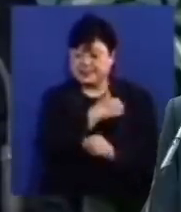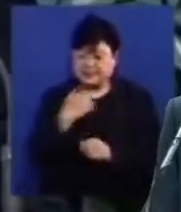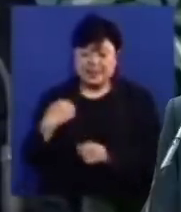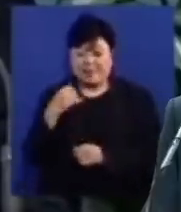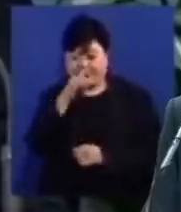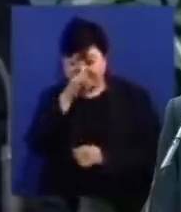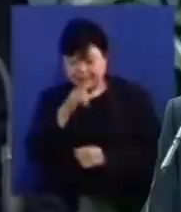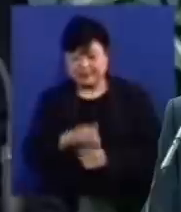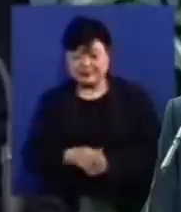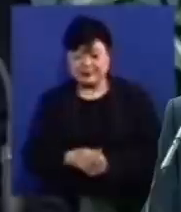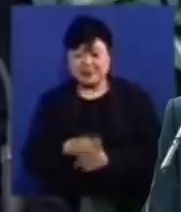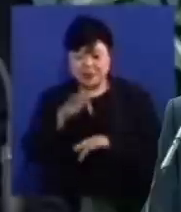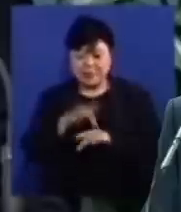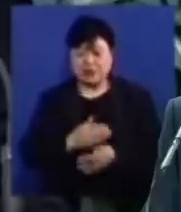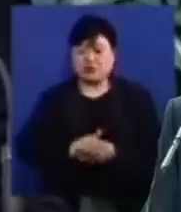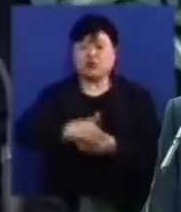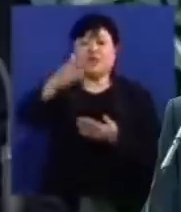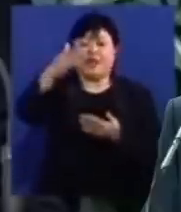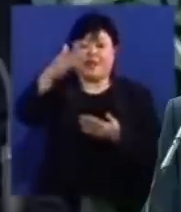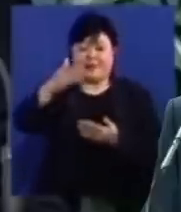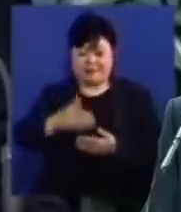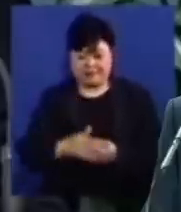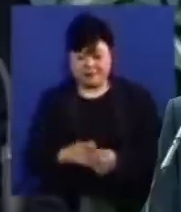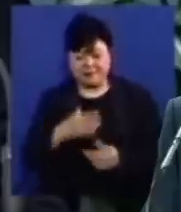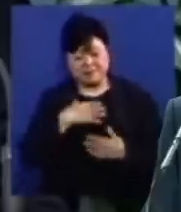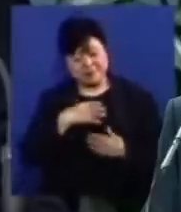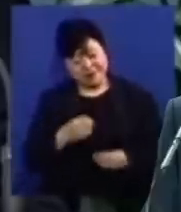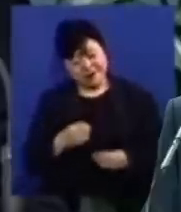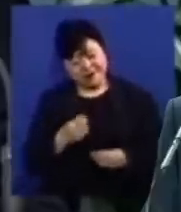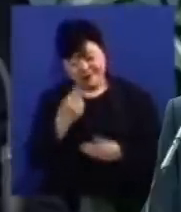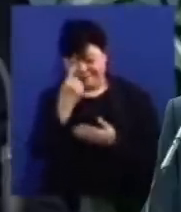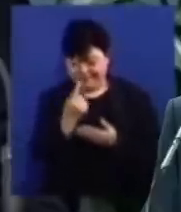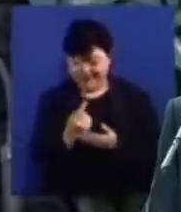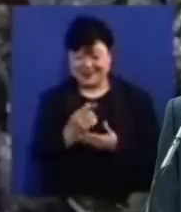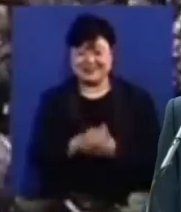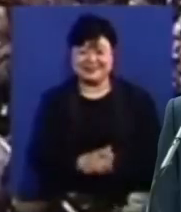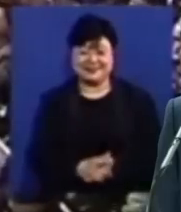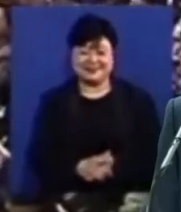있는데 그 마귀를 쫓아내버리면 얼마나 마음이 평안해지는 것입니다.